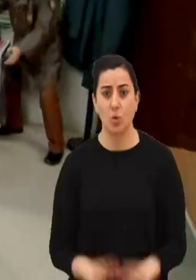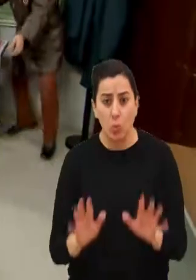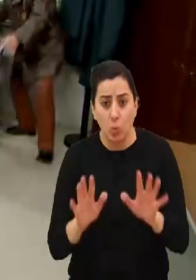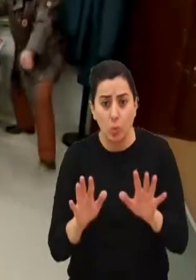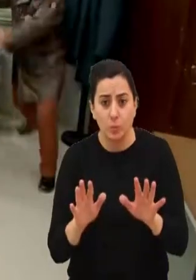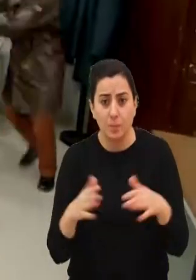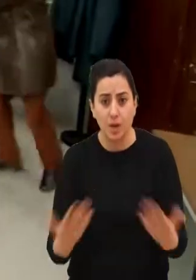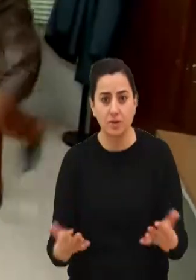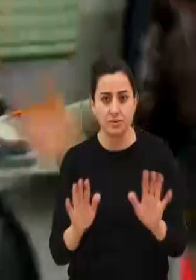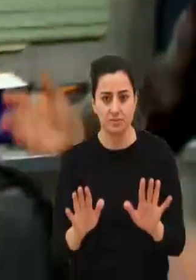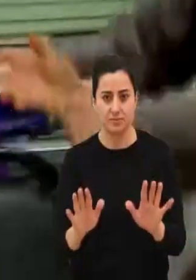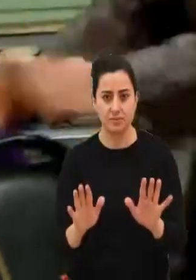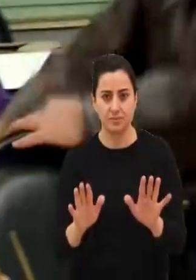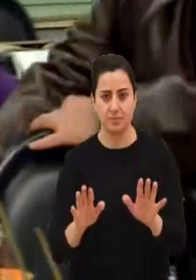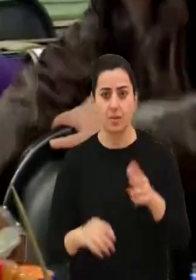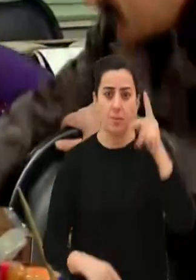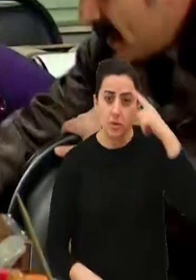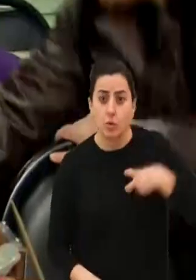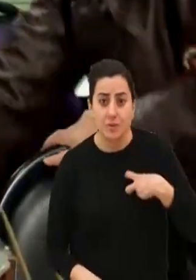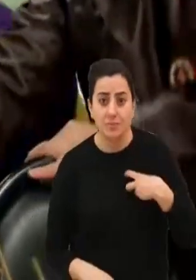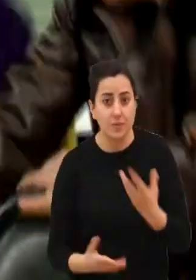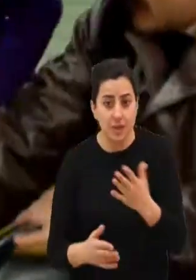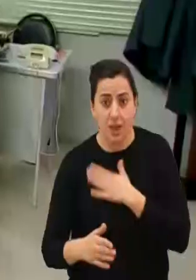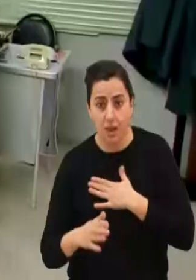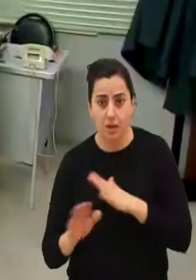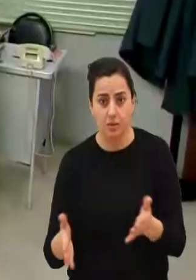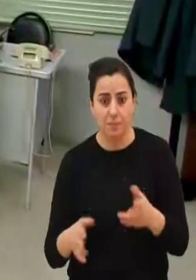Başkomiserim, fail değil. Başkomiserim, sen gel, sen gel.